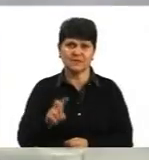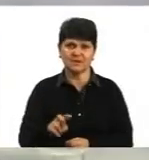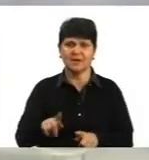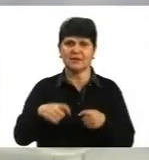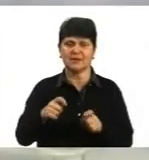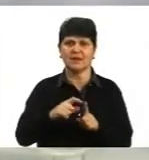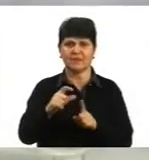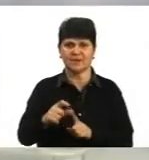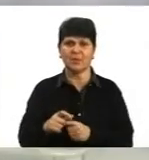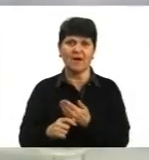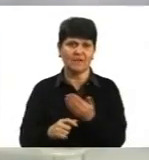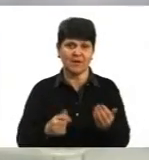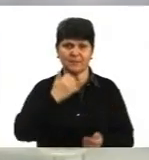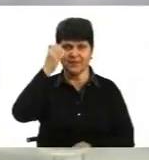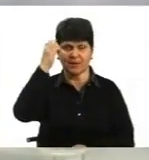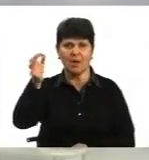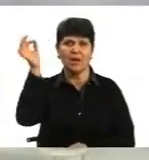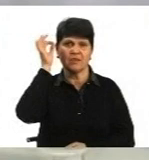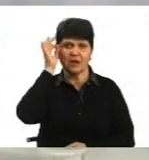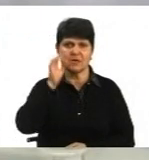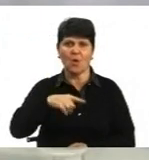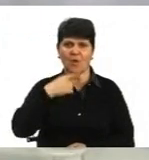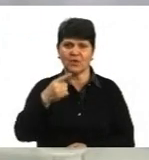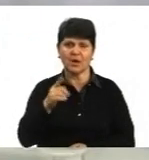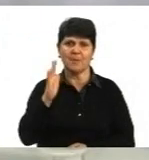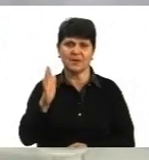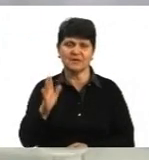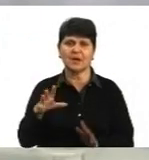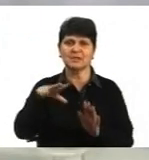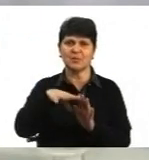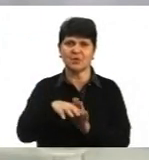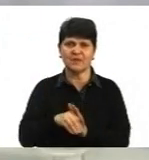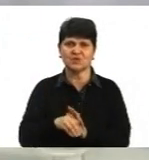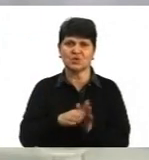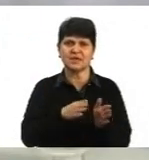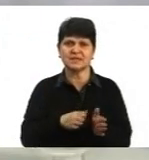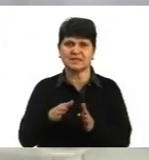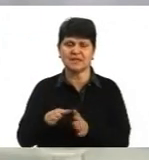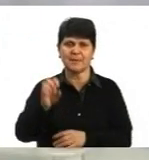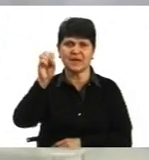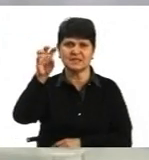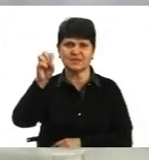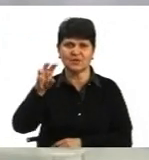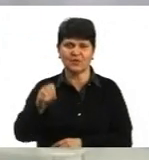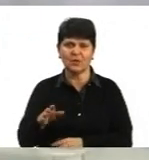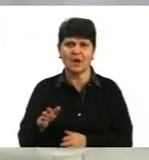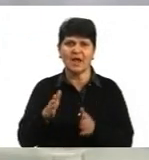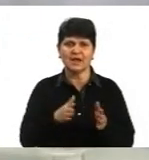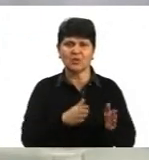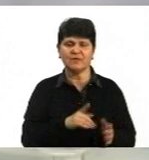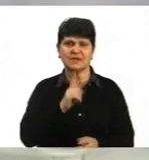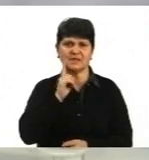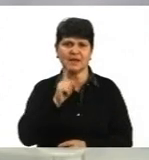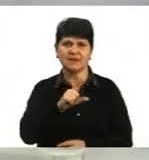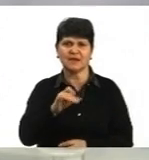вам, до побачення. Нагадаю, ми говорили про перспективи запровадження системи світлофорного регулювання «Зелена хвиля» і автоматизованої